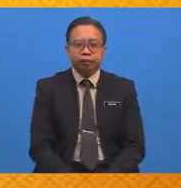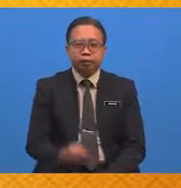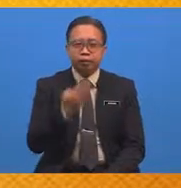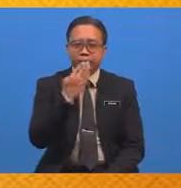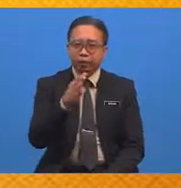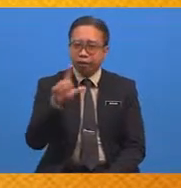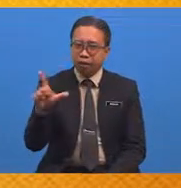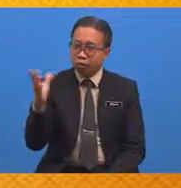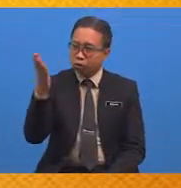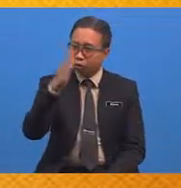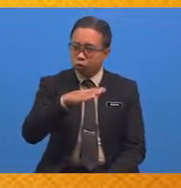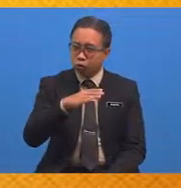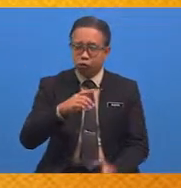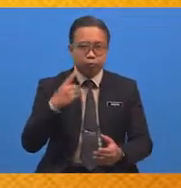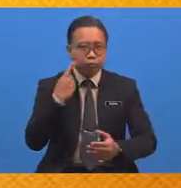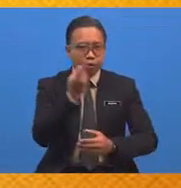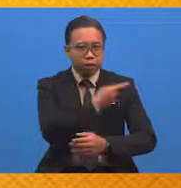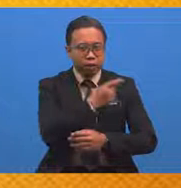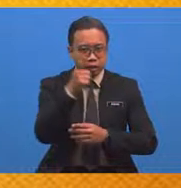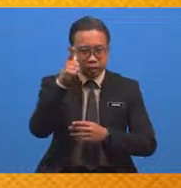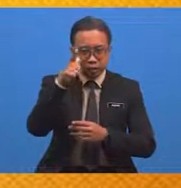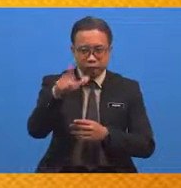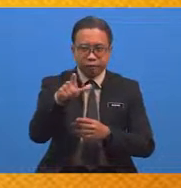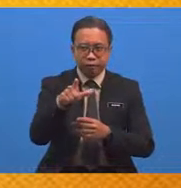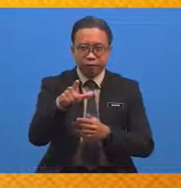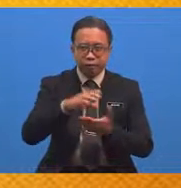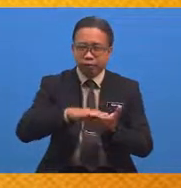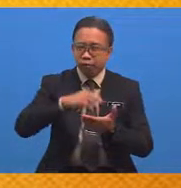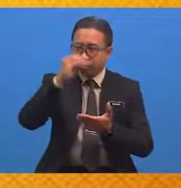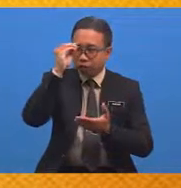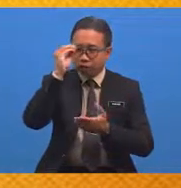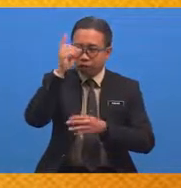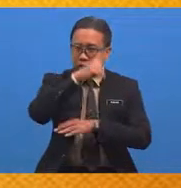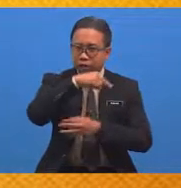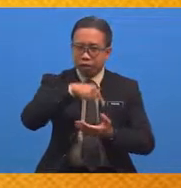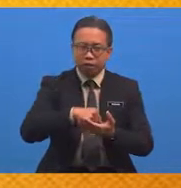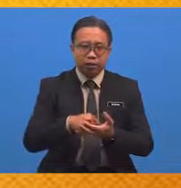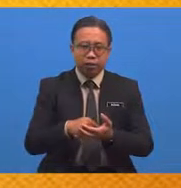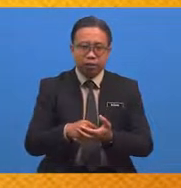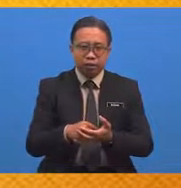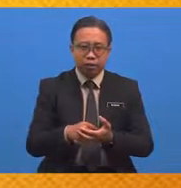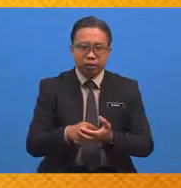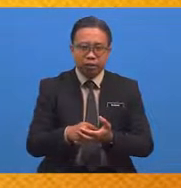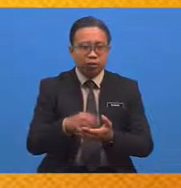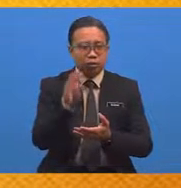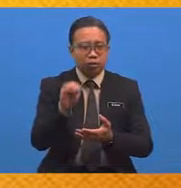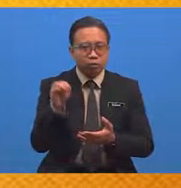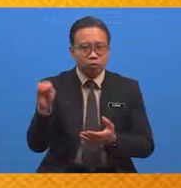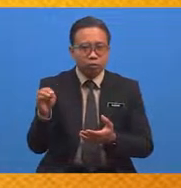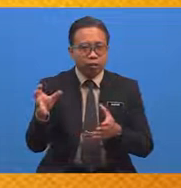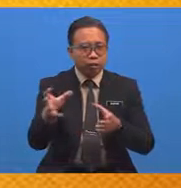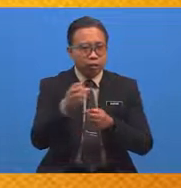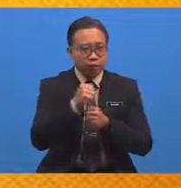Jom kita lihat dahulu Pembelajaran hari ini Agar murid-murid